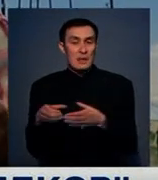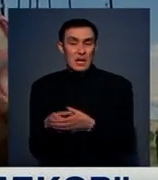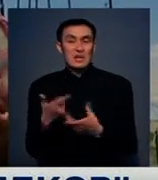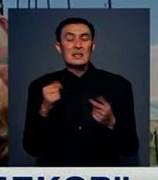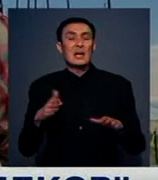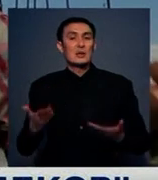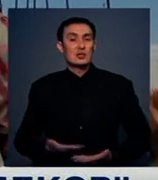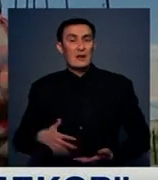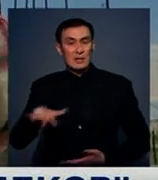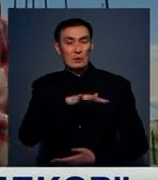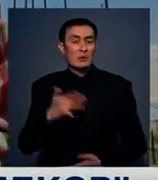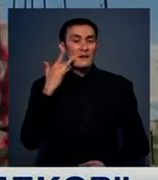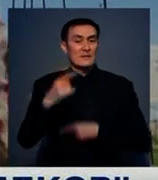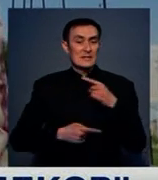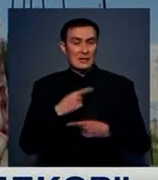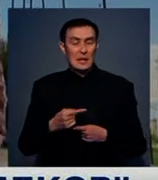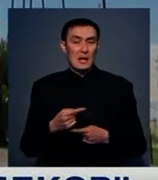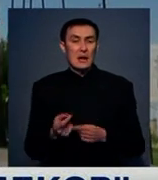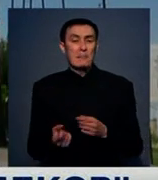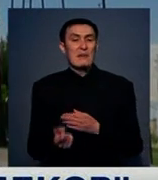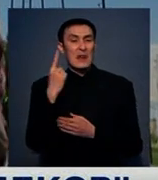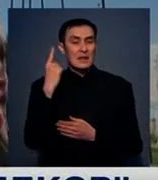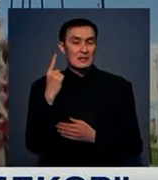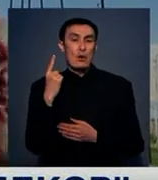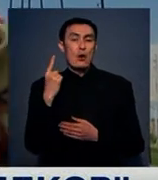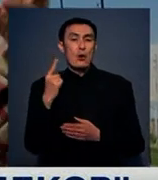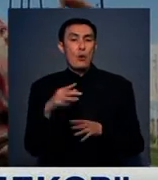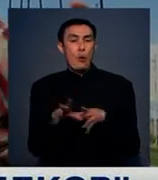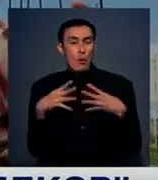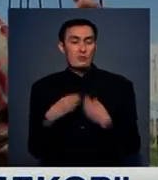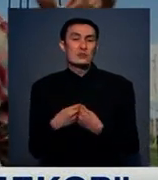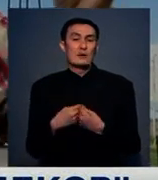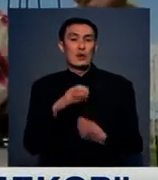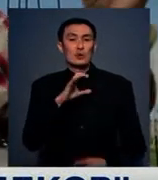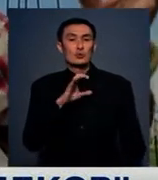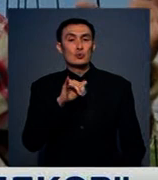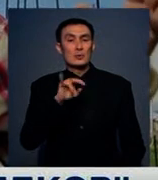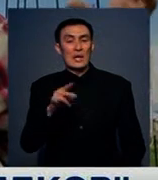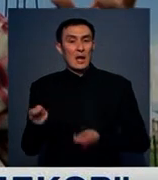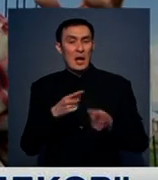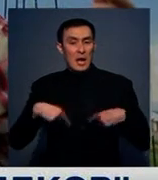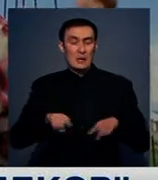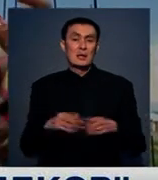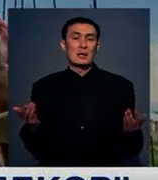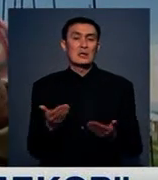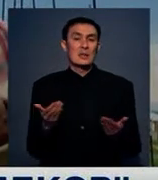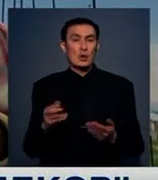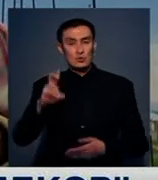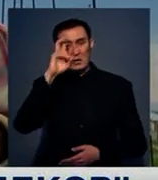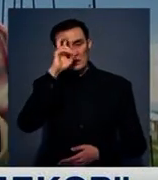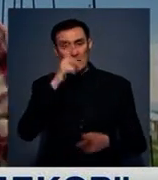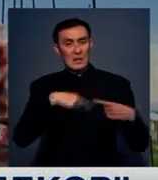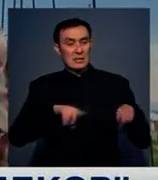они проживали, всегда начали образовываться общества, султанатства, там какие-то мелкие